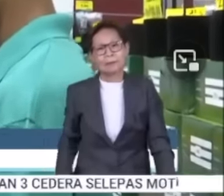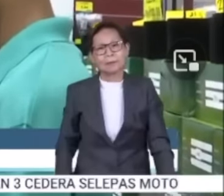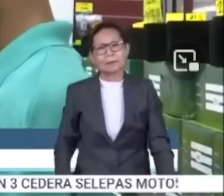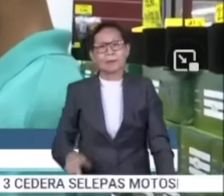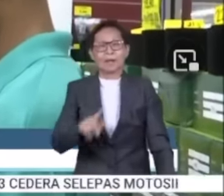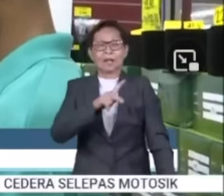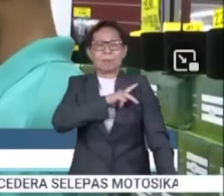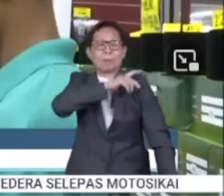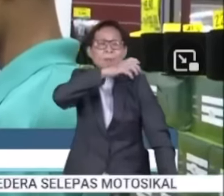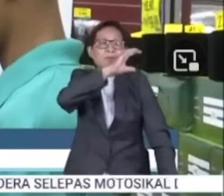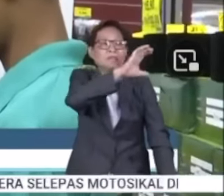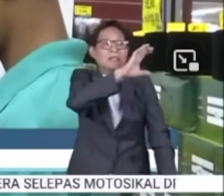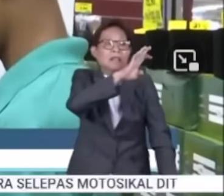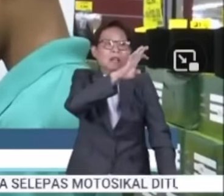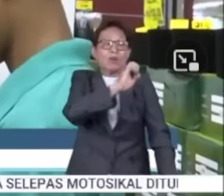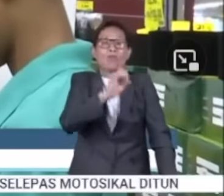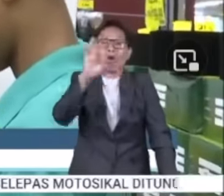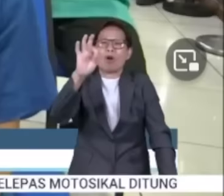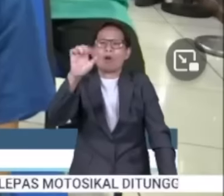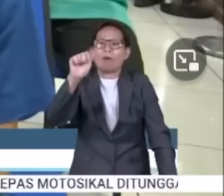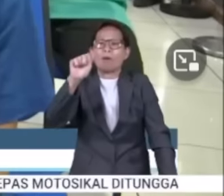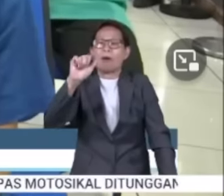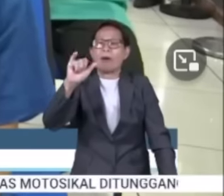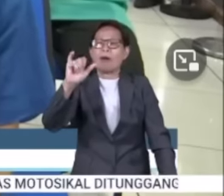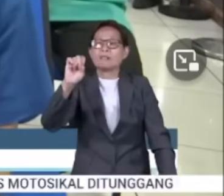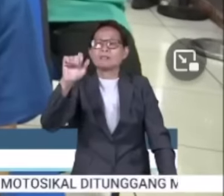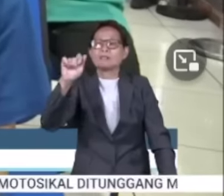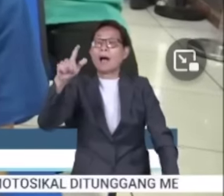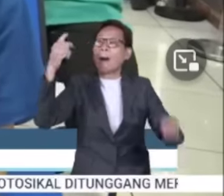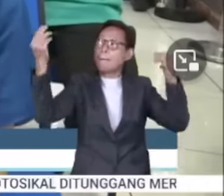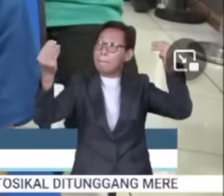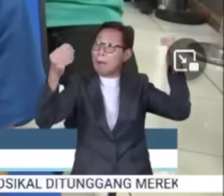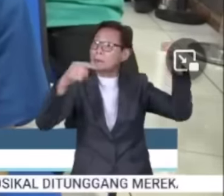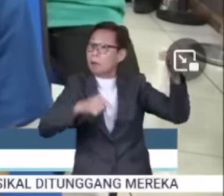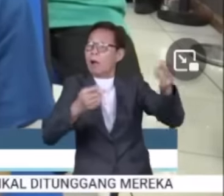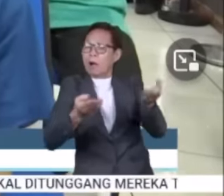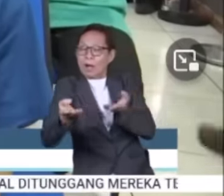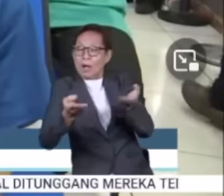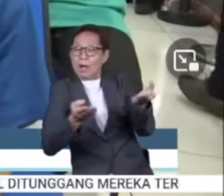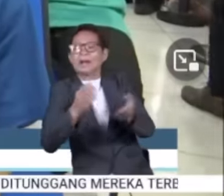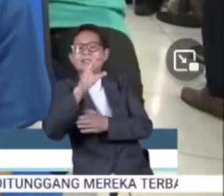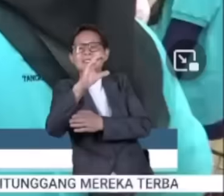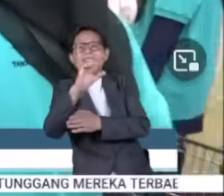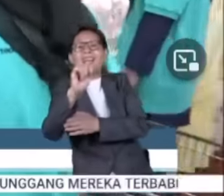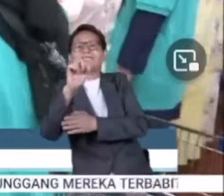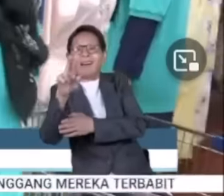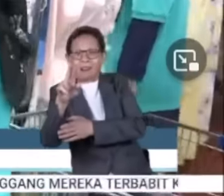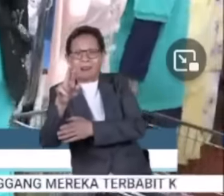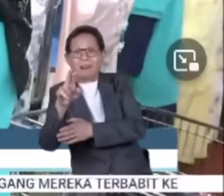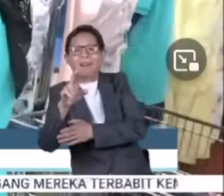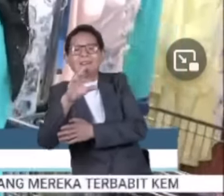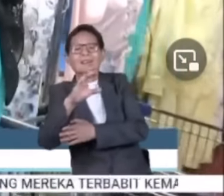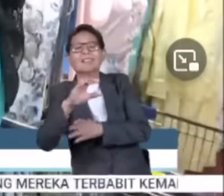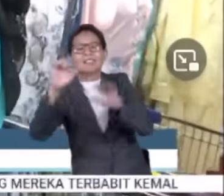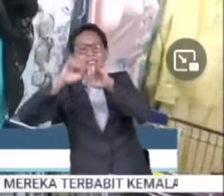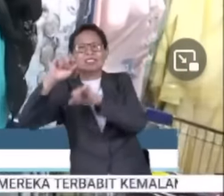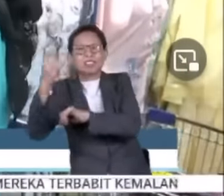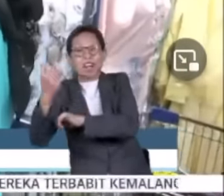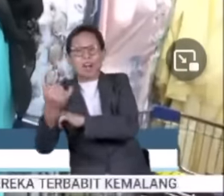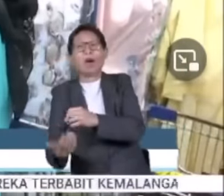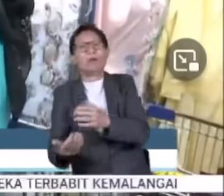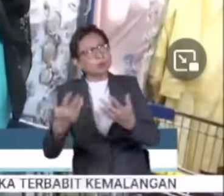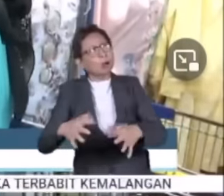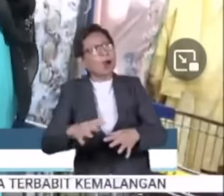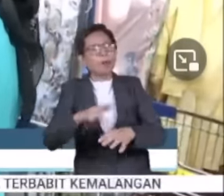Menurut Ketua Pegawai Eksekutifnya Faisal Shahbudin, majlis berkenaan adalah khidmat tanggungjawab sosial korporat CSR syarikat yang memasuki